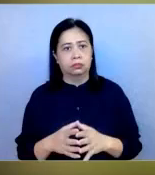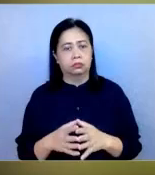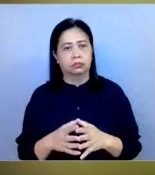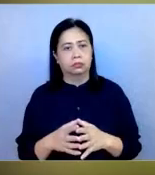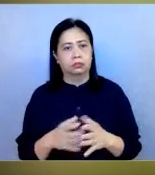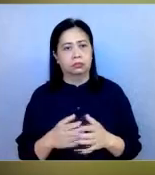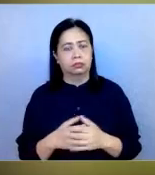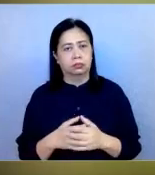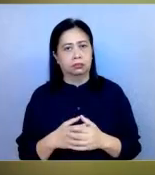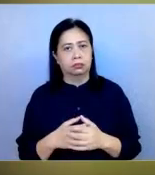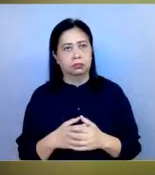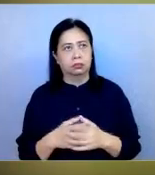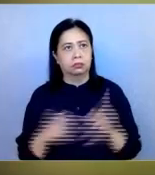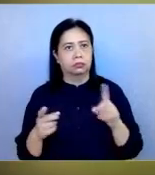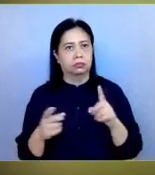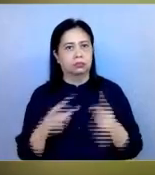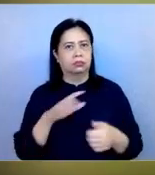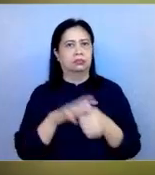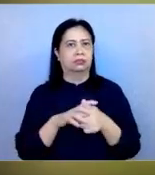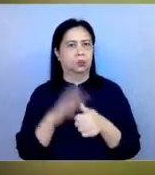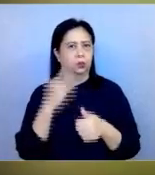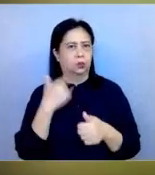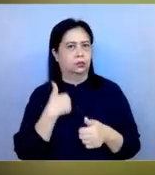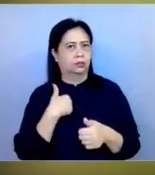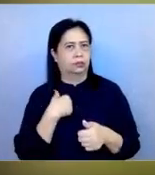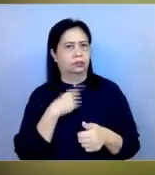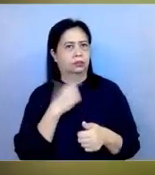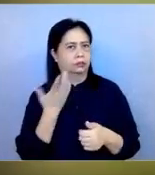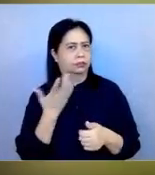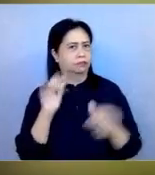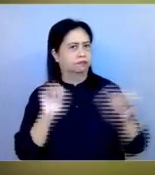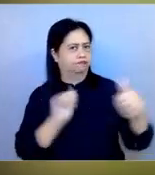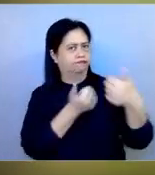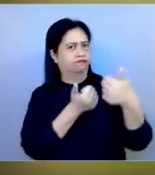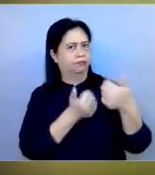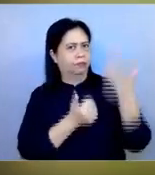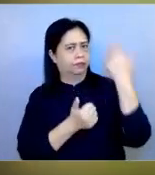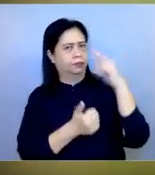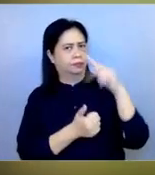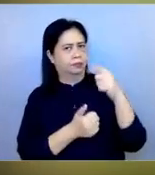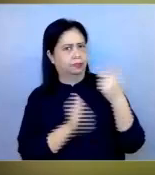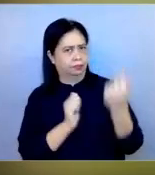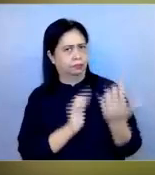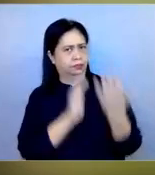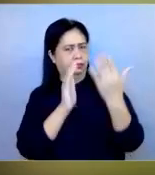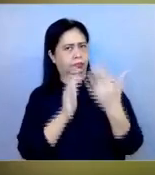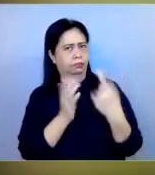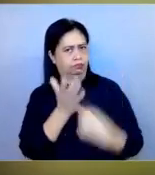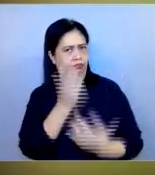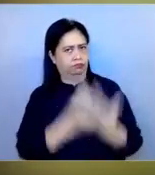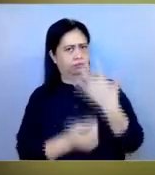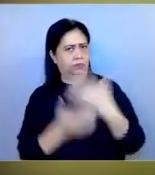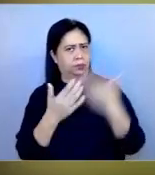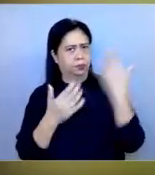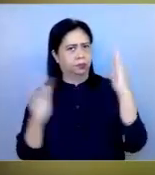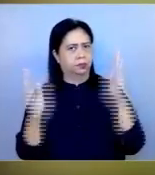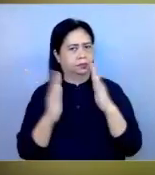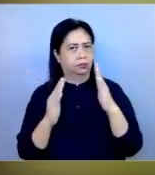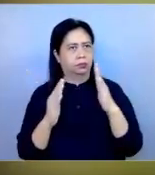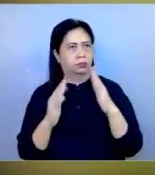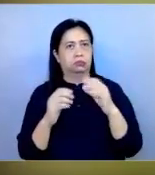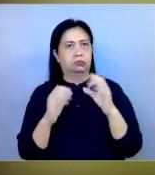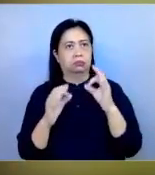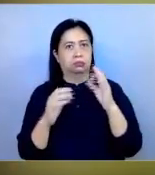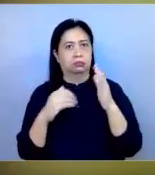this arose from the fact that I was challenging her to appear in the national debate, and instead of appearing